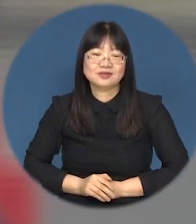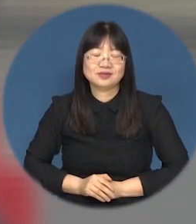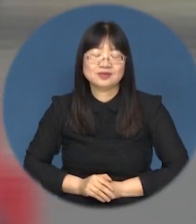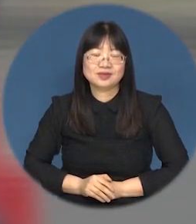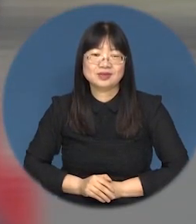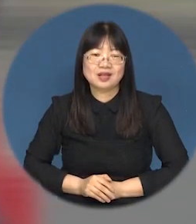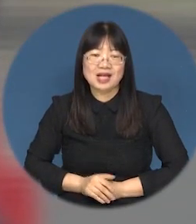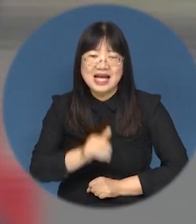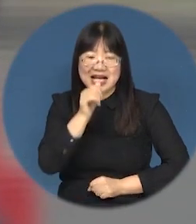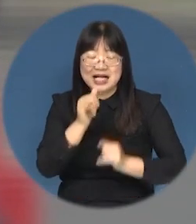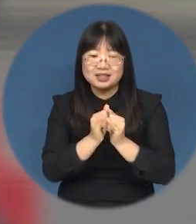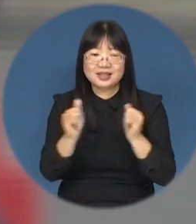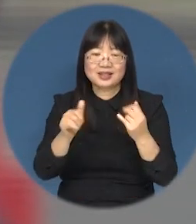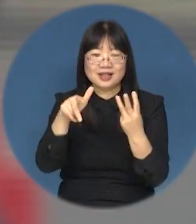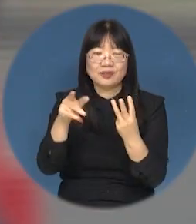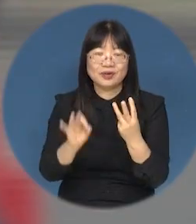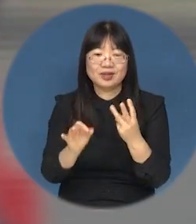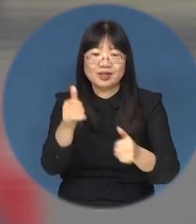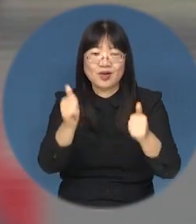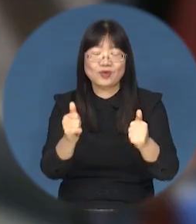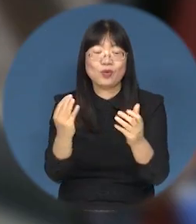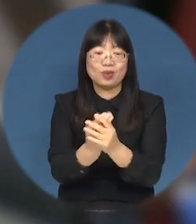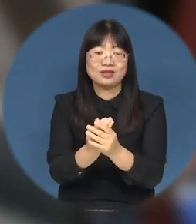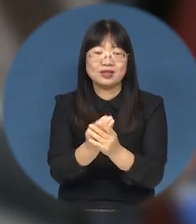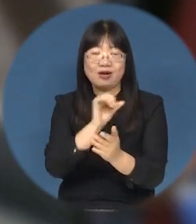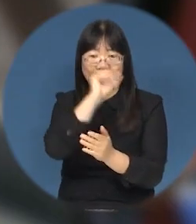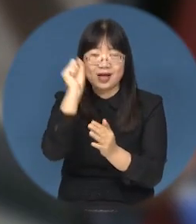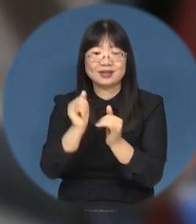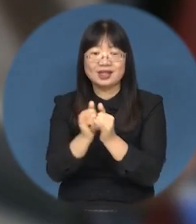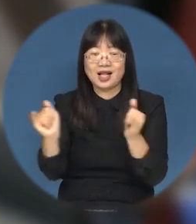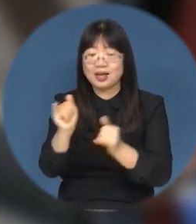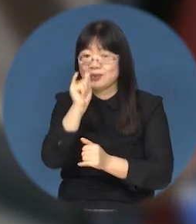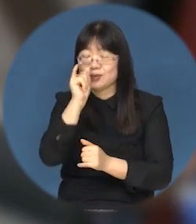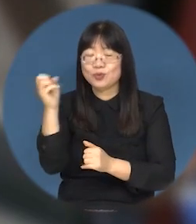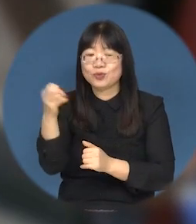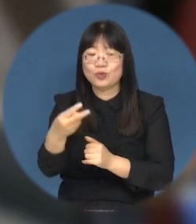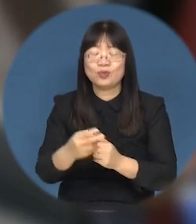철인 3종 경기에 완주하신 분들도 있고, 예. 또